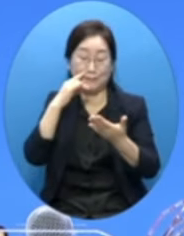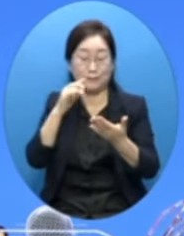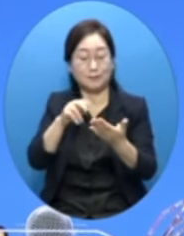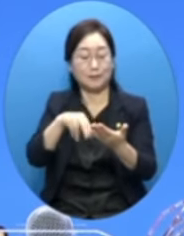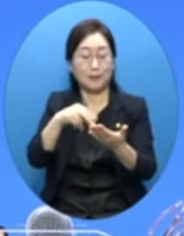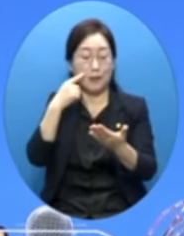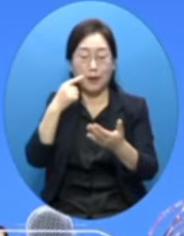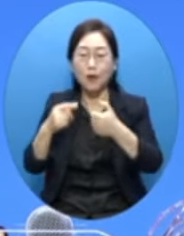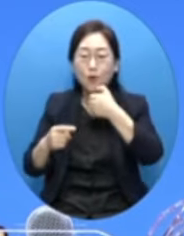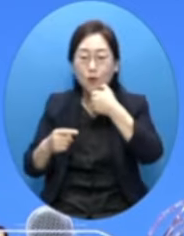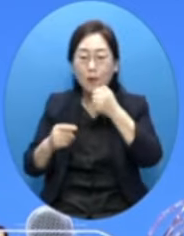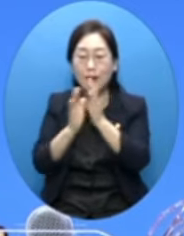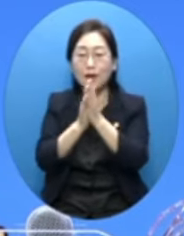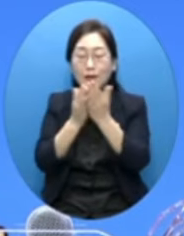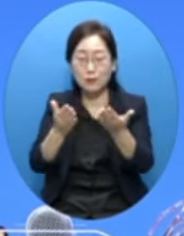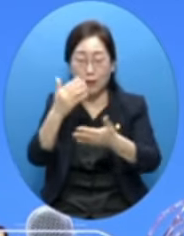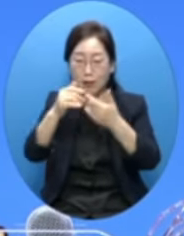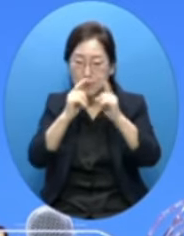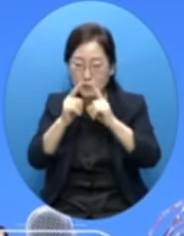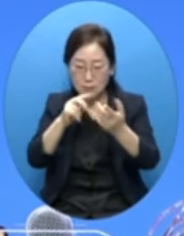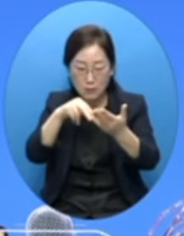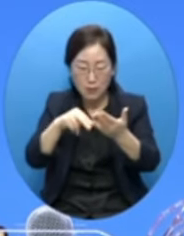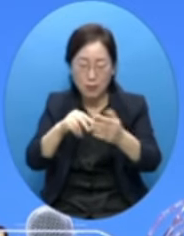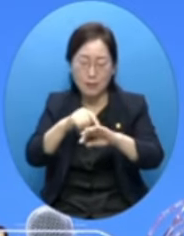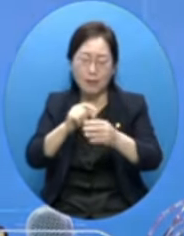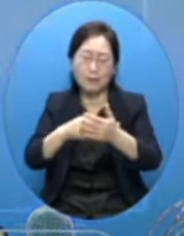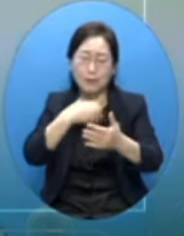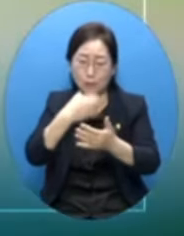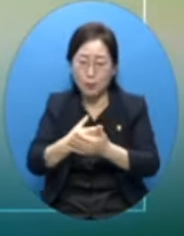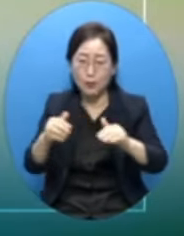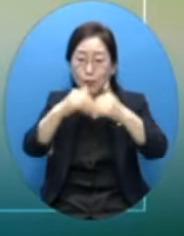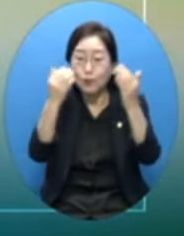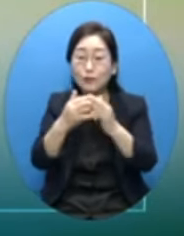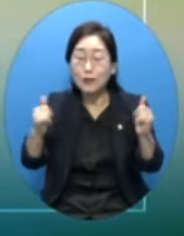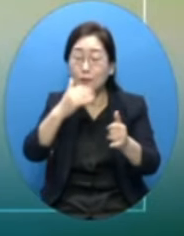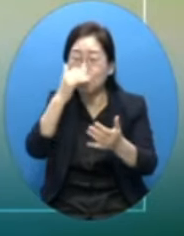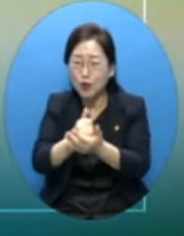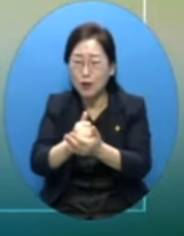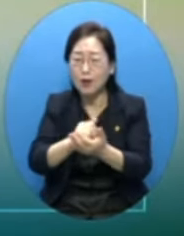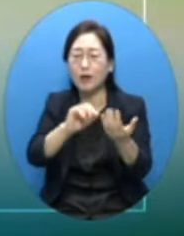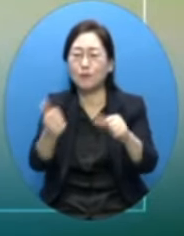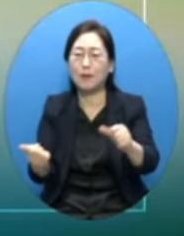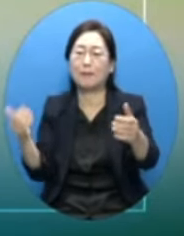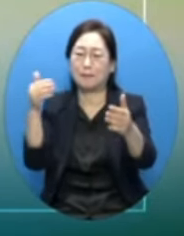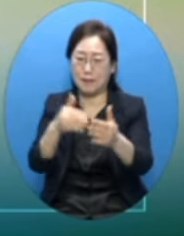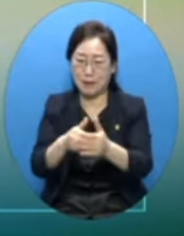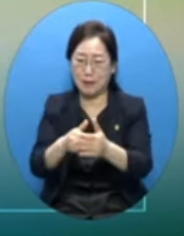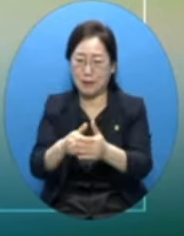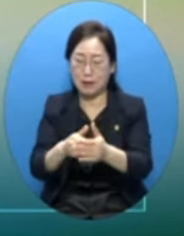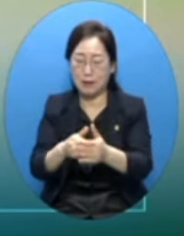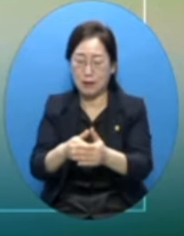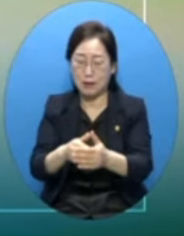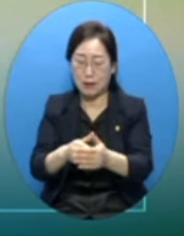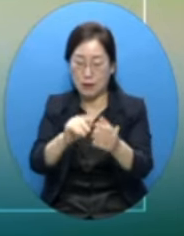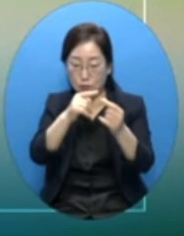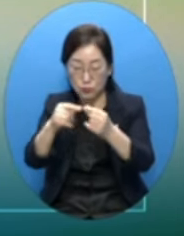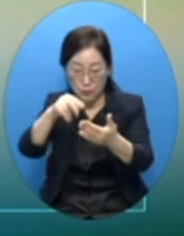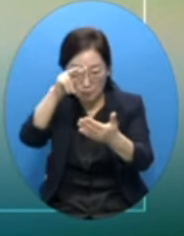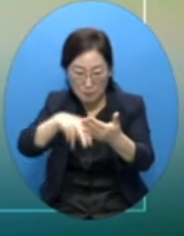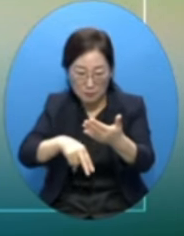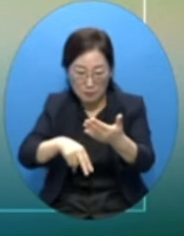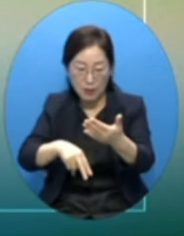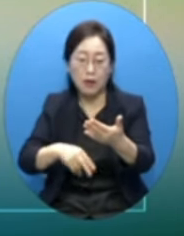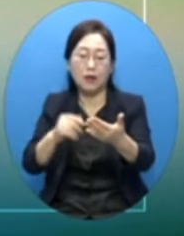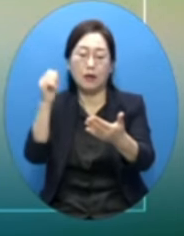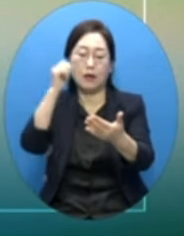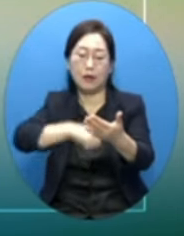말씀이 그녀의 마음을 움직였습니다. 모든 사람이 죄를 지어서 사망에 이르게 됐다는 구절을 그가 읽고 나서